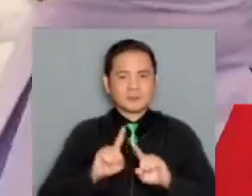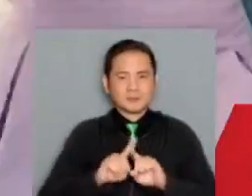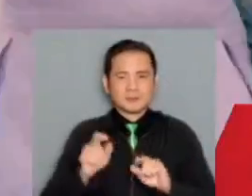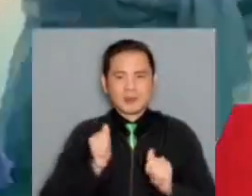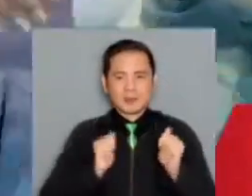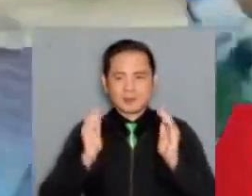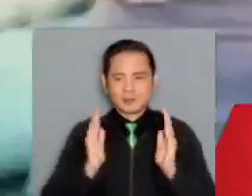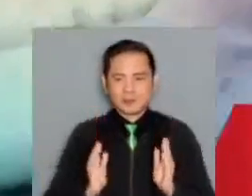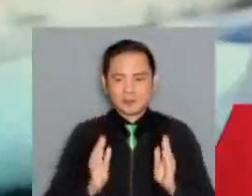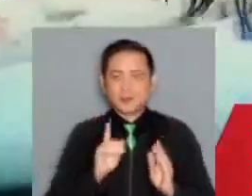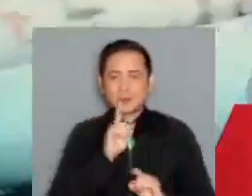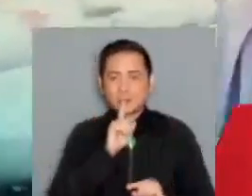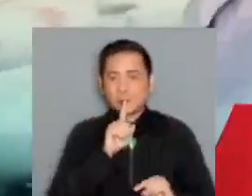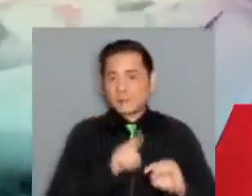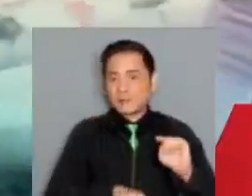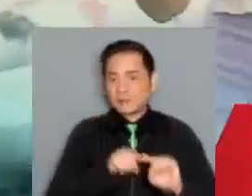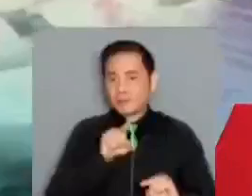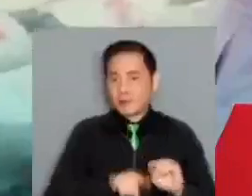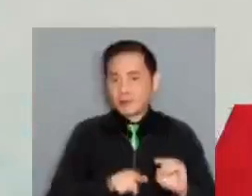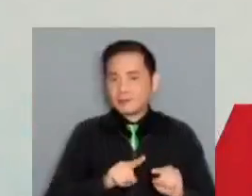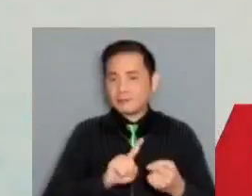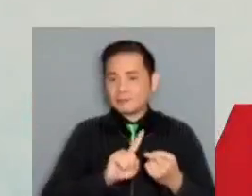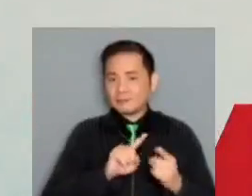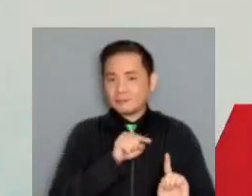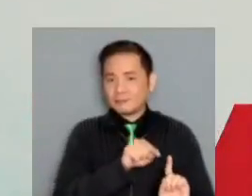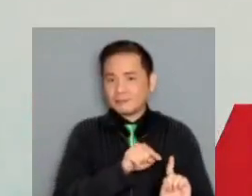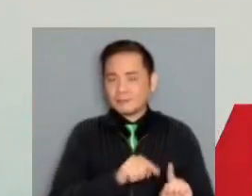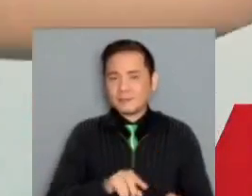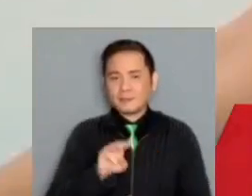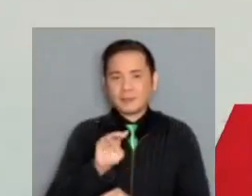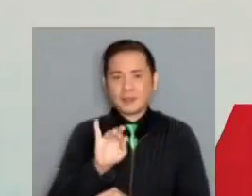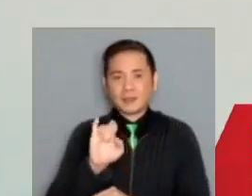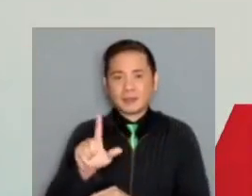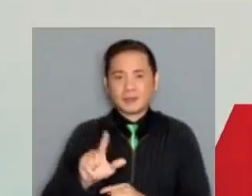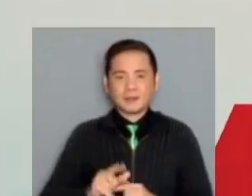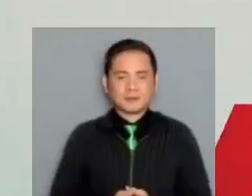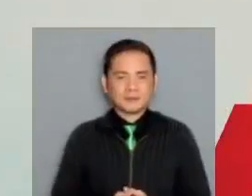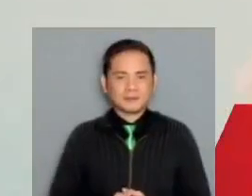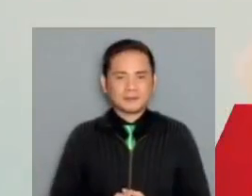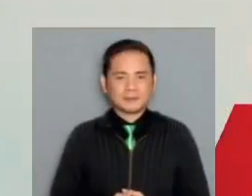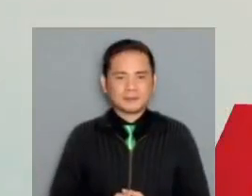best friend na si Michael Sager. Ooh! Interesting! Go, Zephanie!